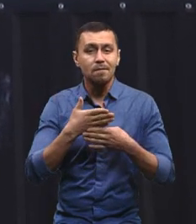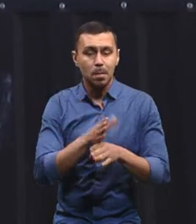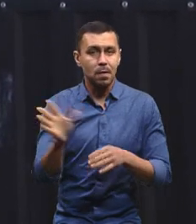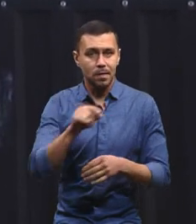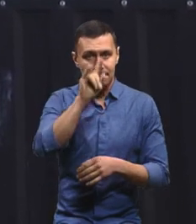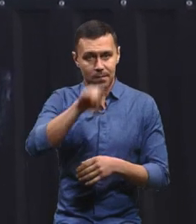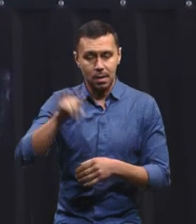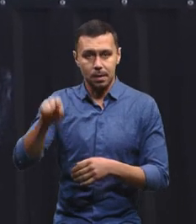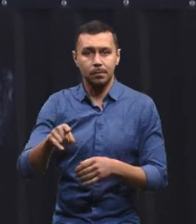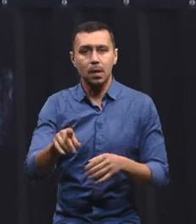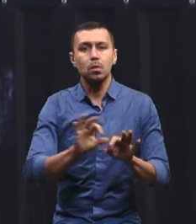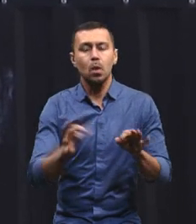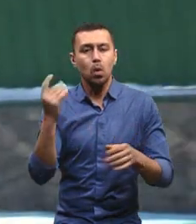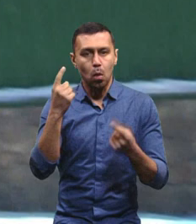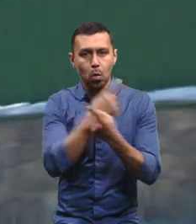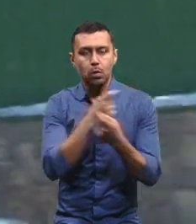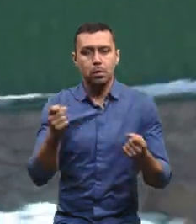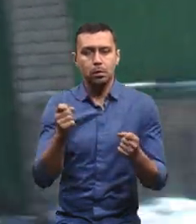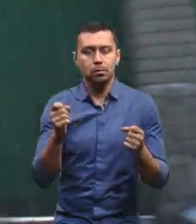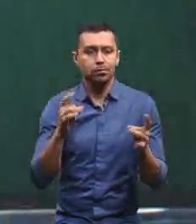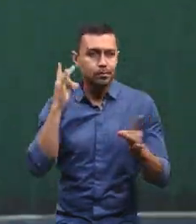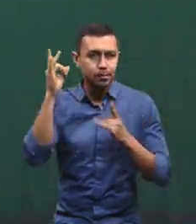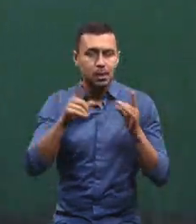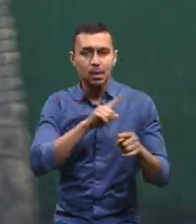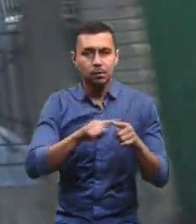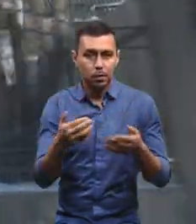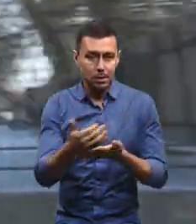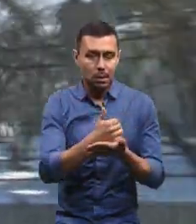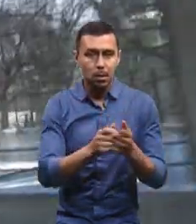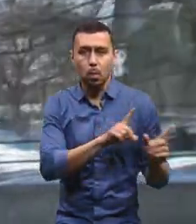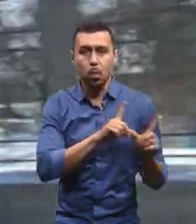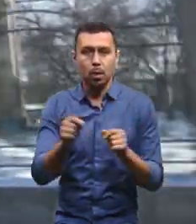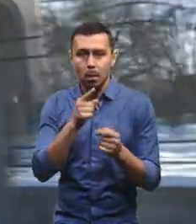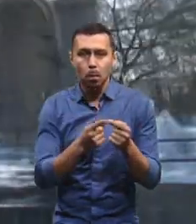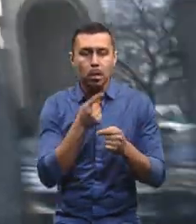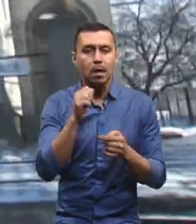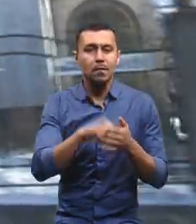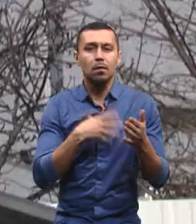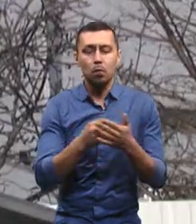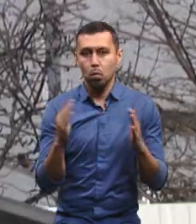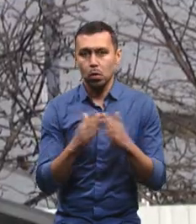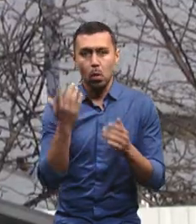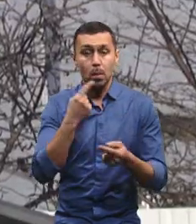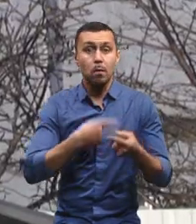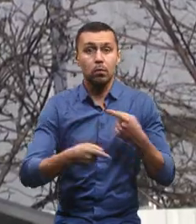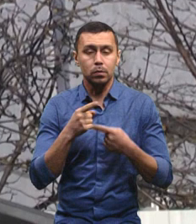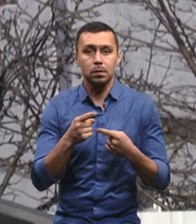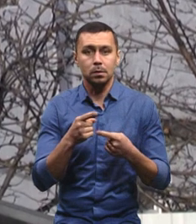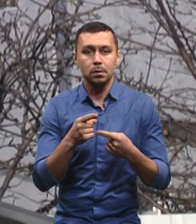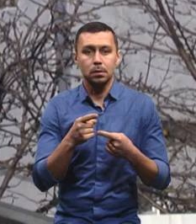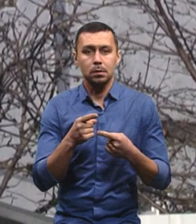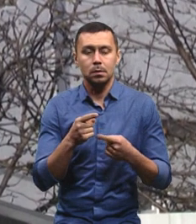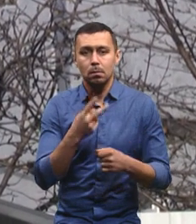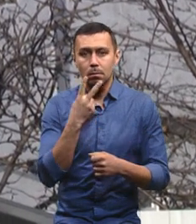чоловік розповідає коли оголосили повітряну тривогу швидко зібралися і поїхали подалі від свого будинку коли повернулися заходилися